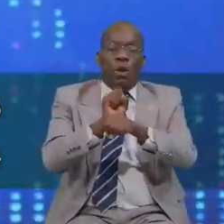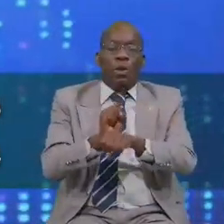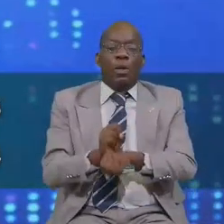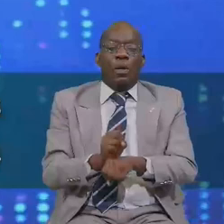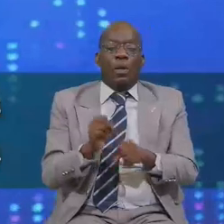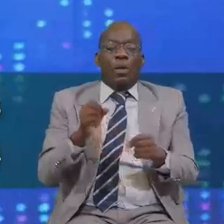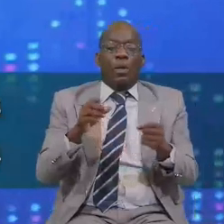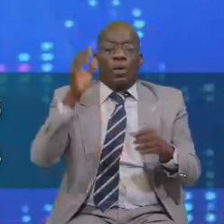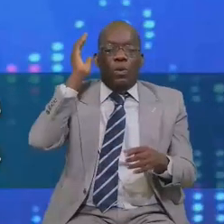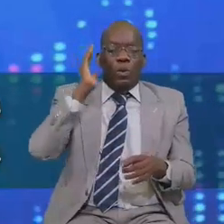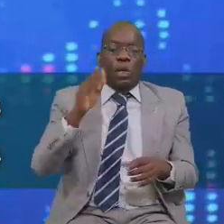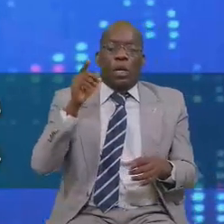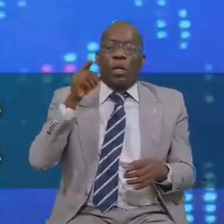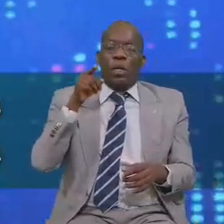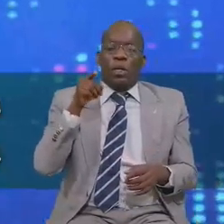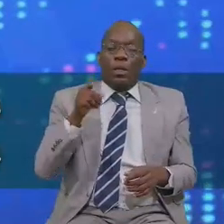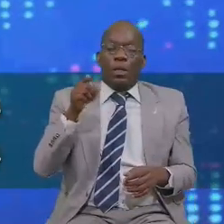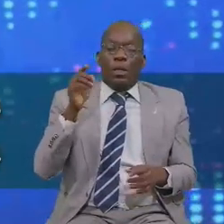vais au Père.